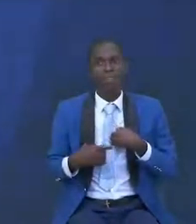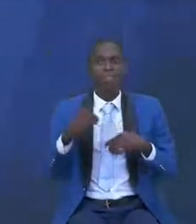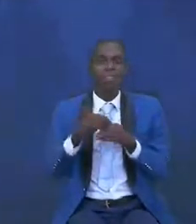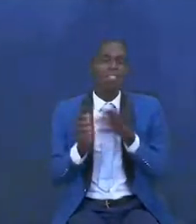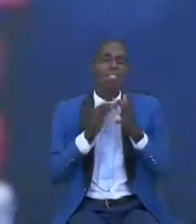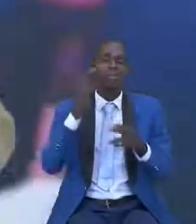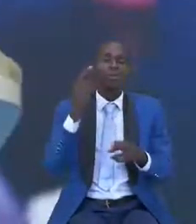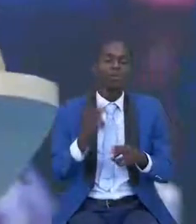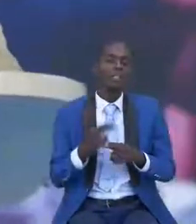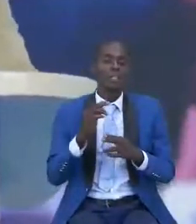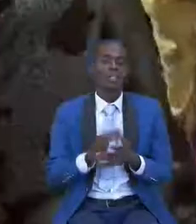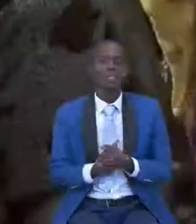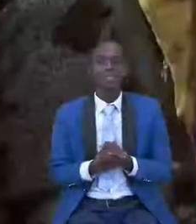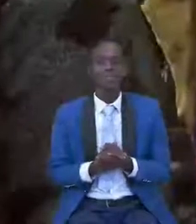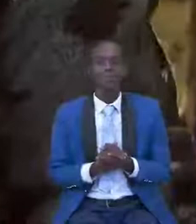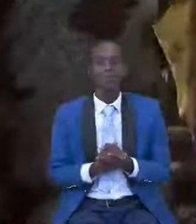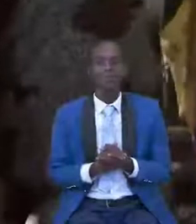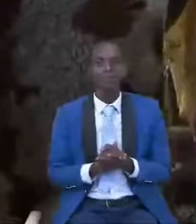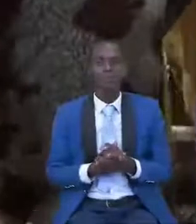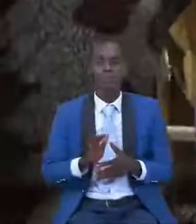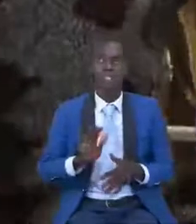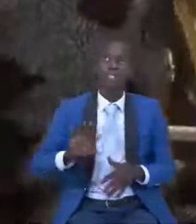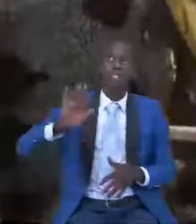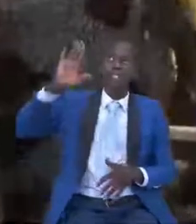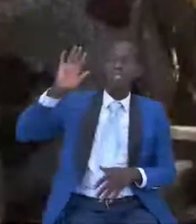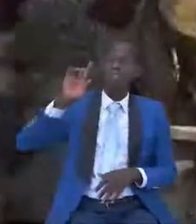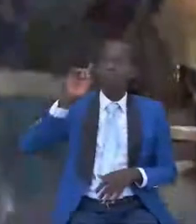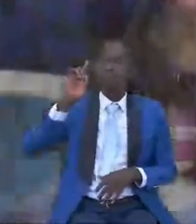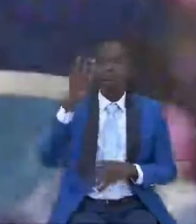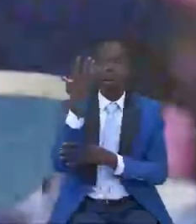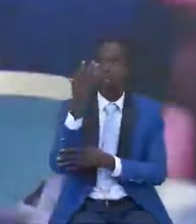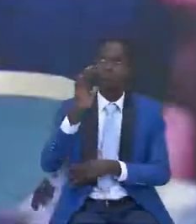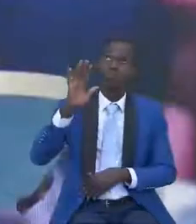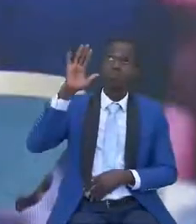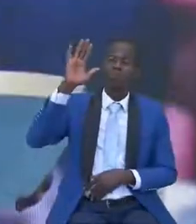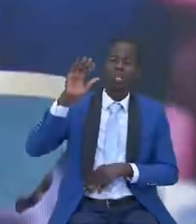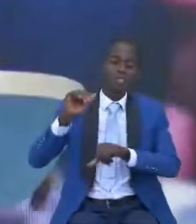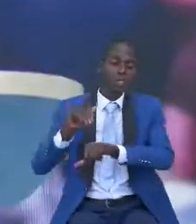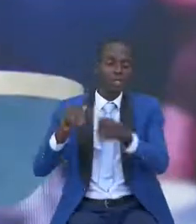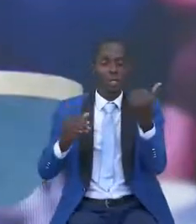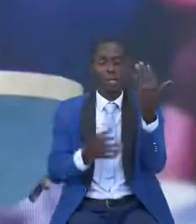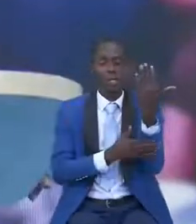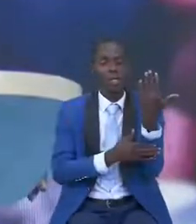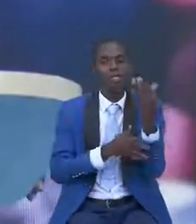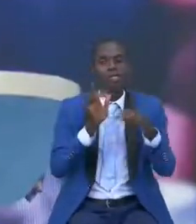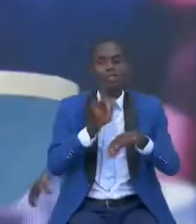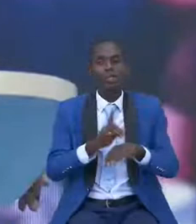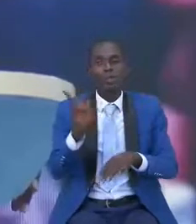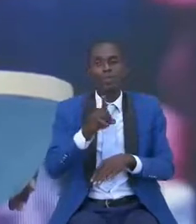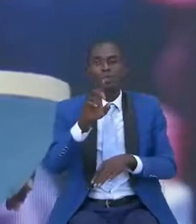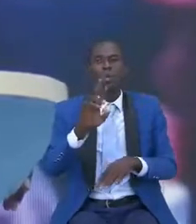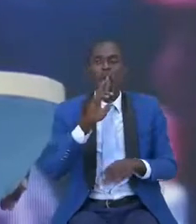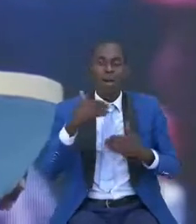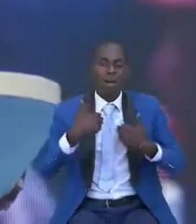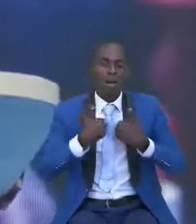Pour moi, au nom de Jésus, tu lèves une main et tu